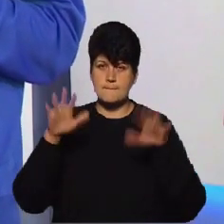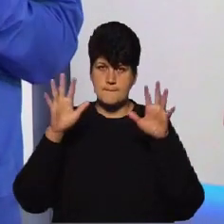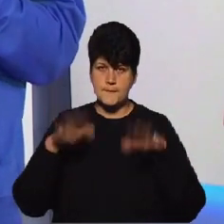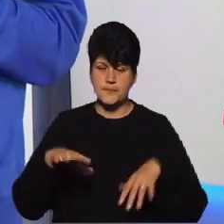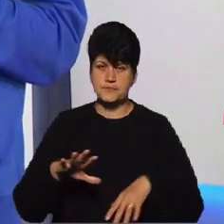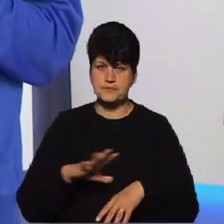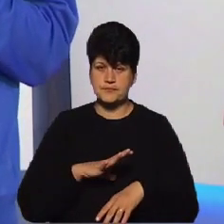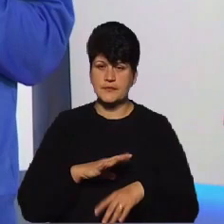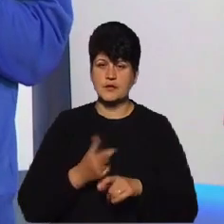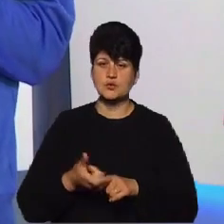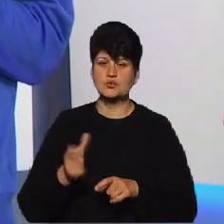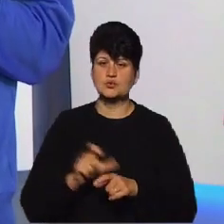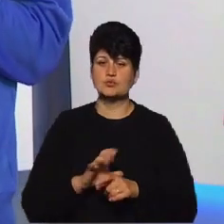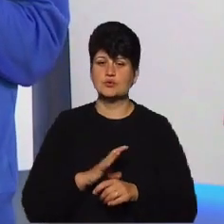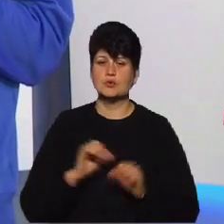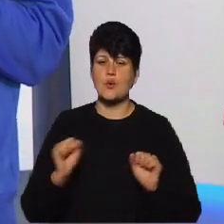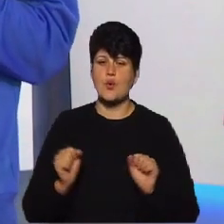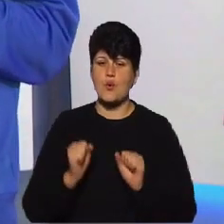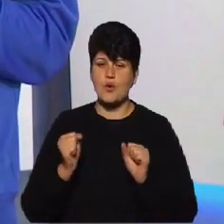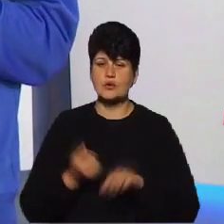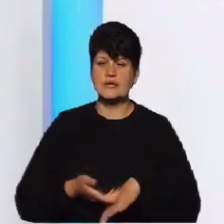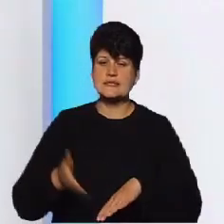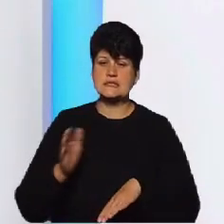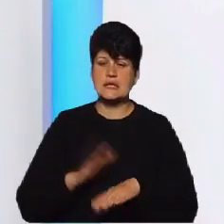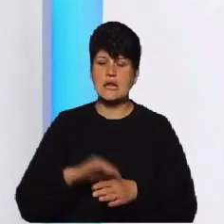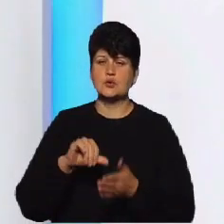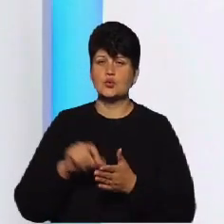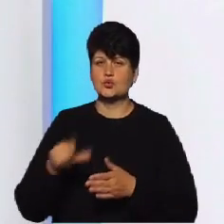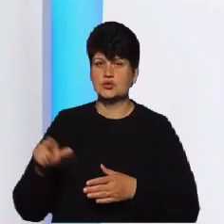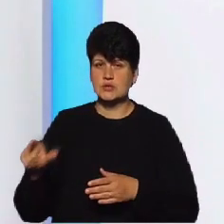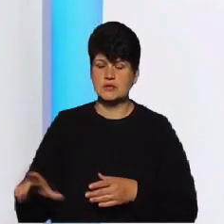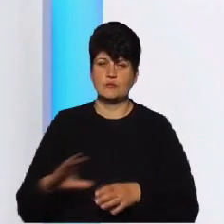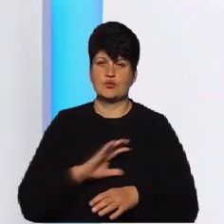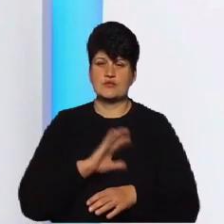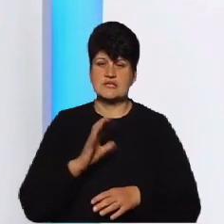дуже холодно, складно, учасники були дуже сильні, всі